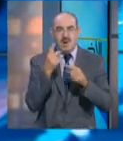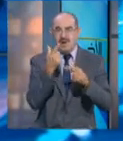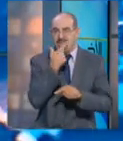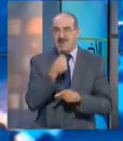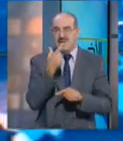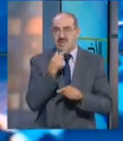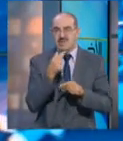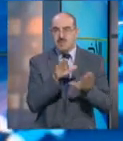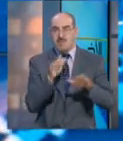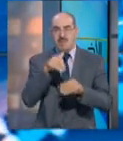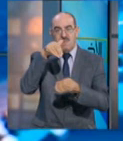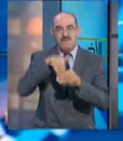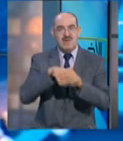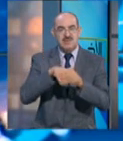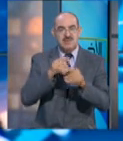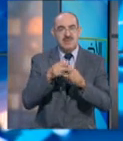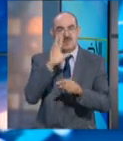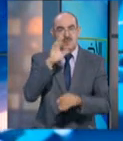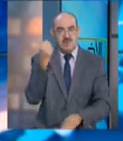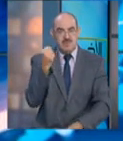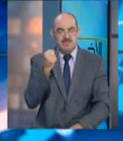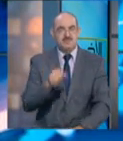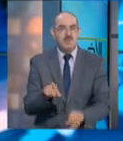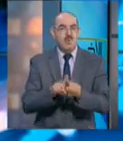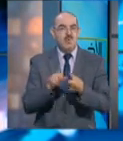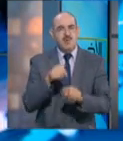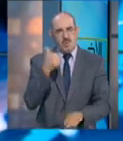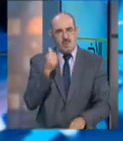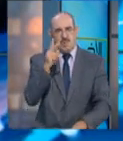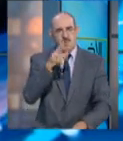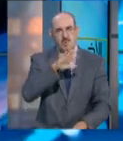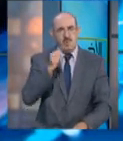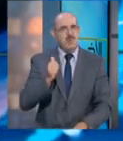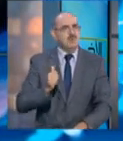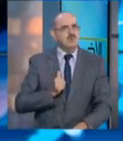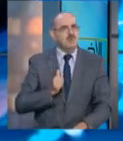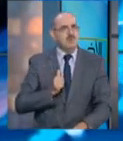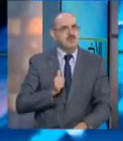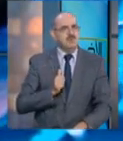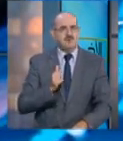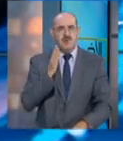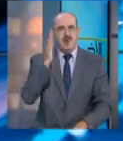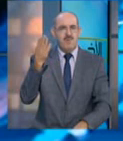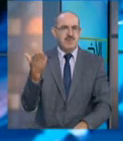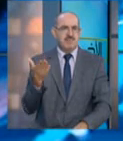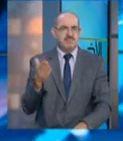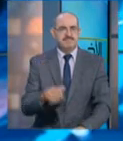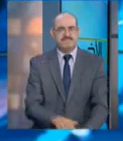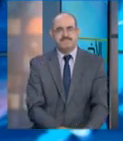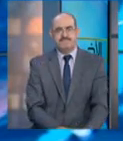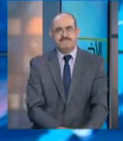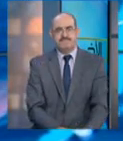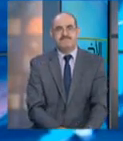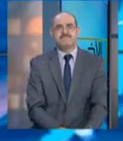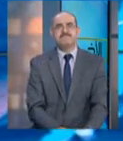إجراء الاستفتاء في الصحراء الغربية وتمكين شعبها من حقه في تقرير المصير. نجوى